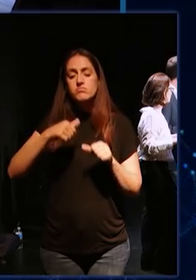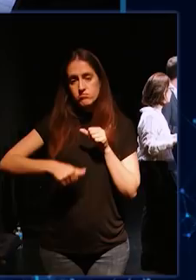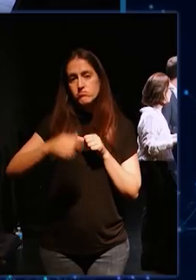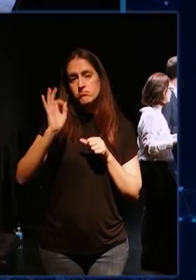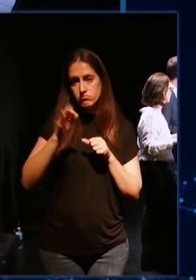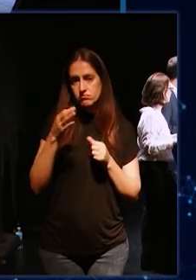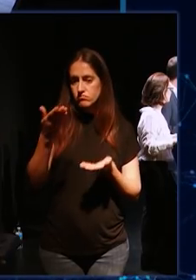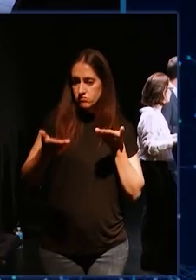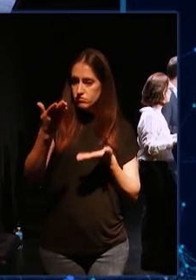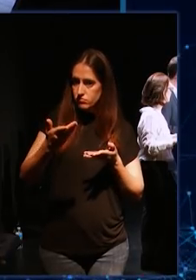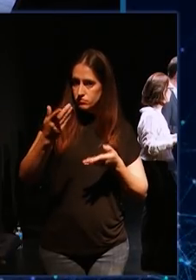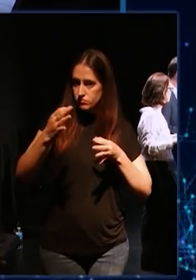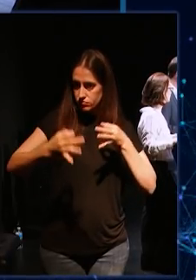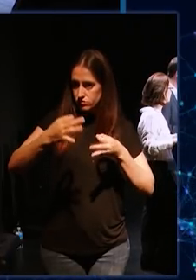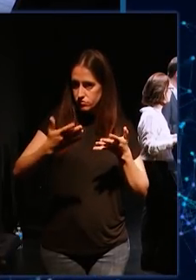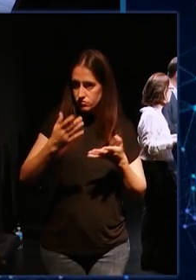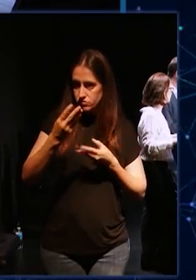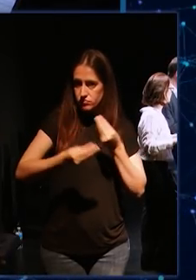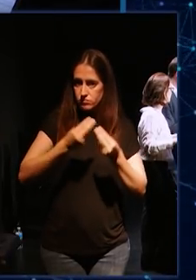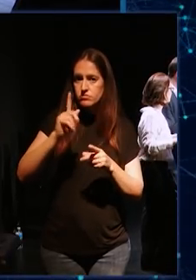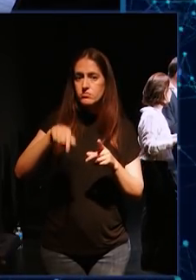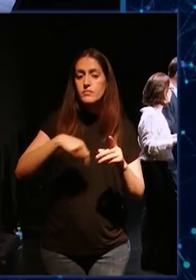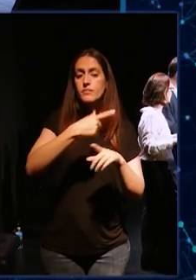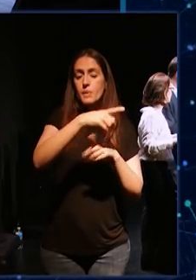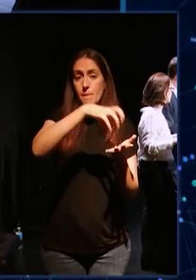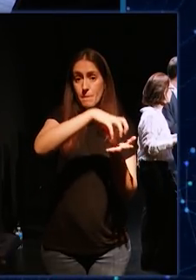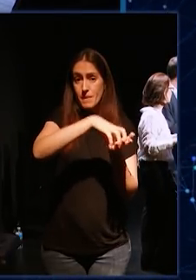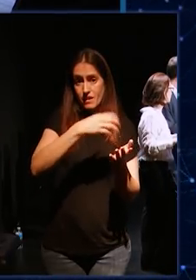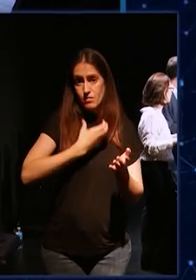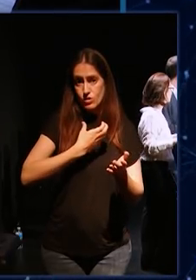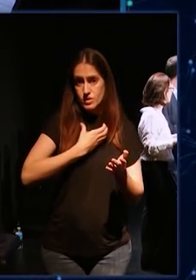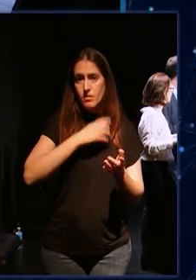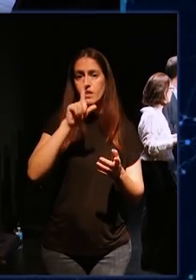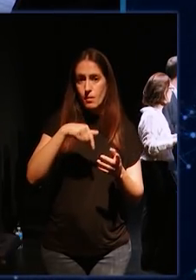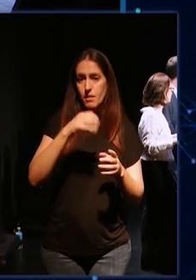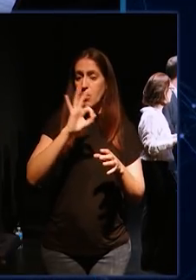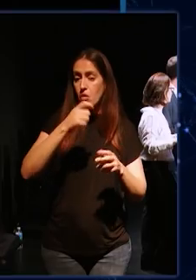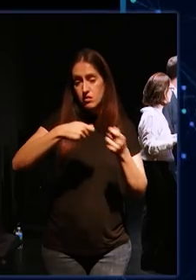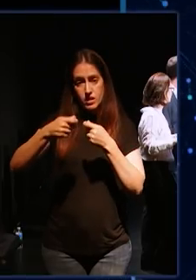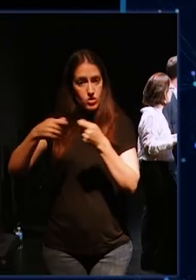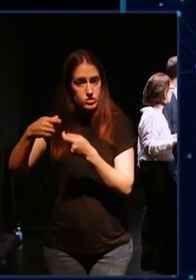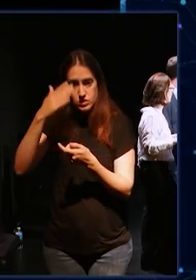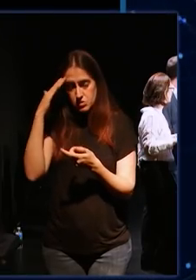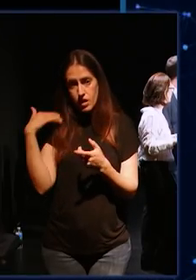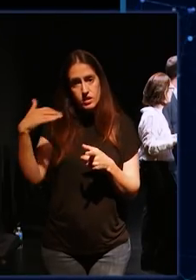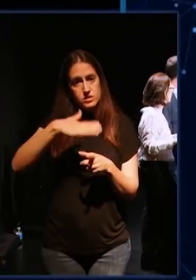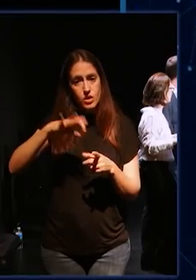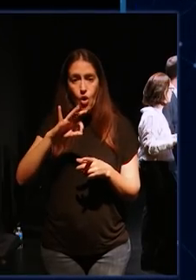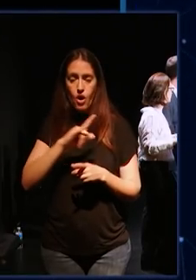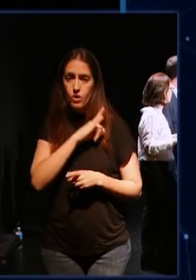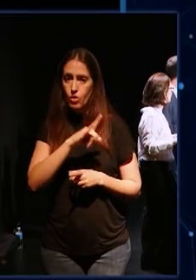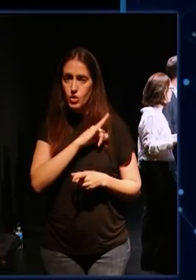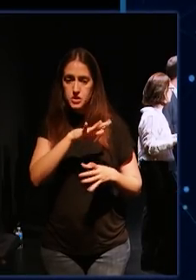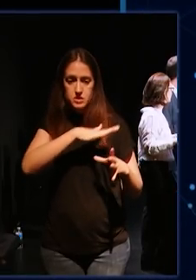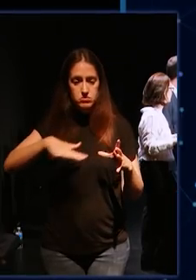igualtat de condicions, tant de la gent del mercat municipal com d'altres negocis locals o ecològics que